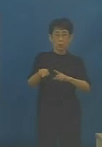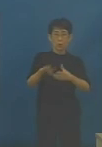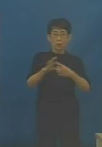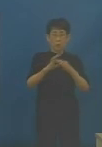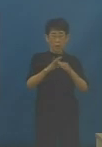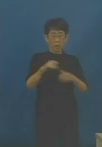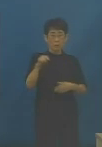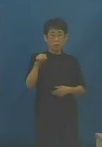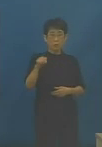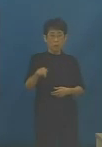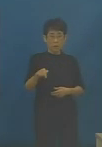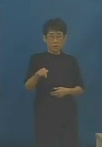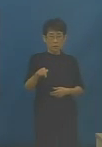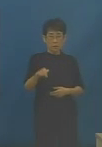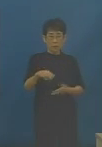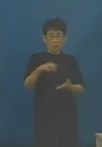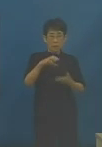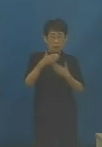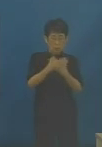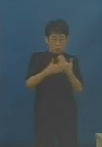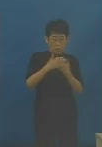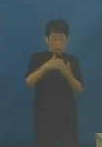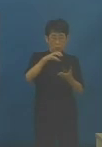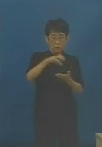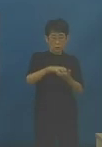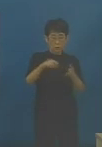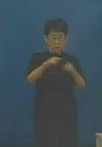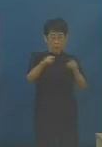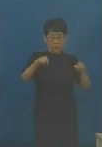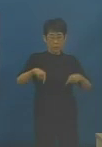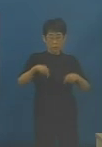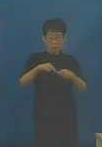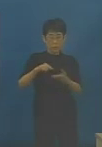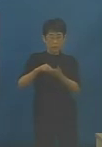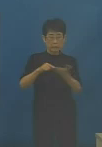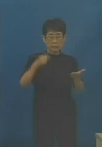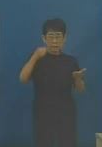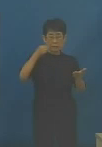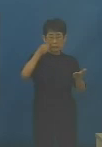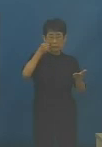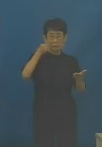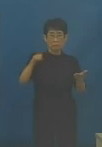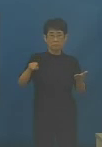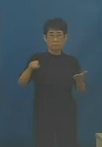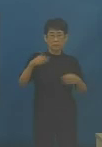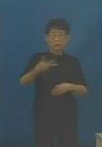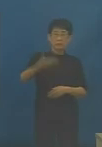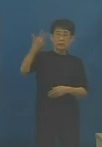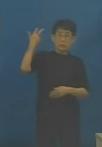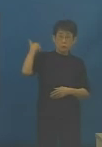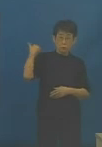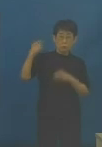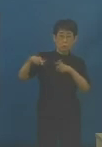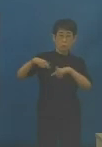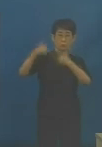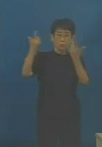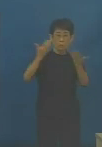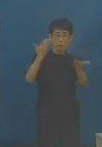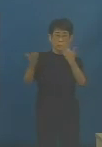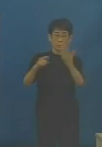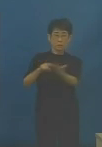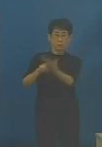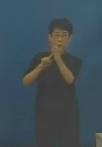あ療養証明書が出せないということが明確に先週木曜日に示されたわけであります